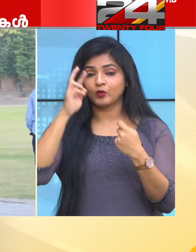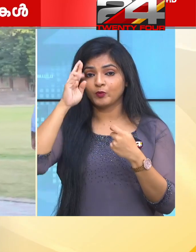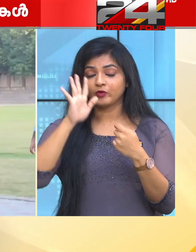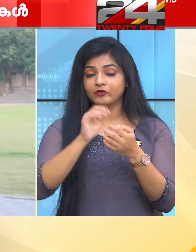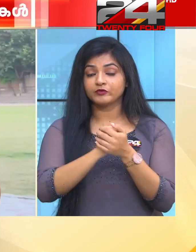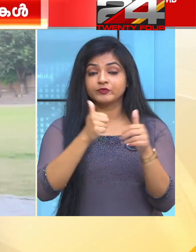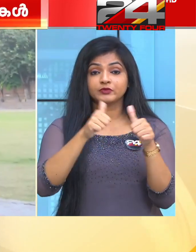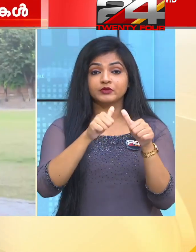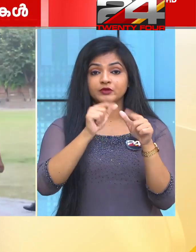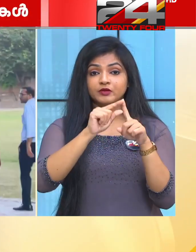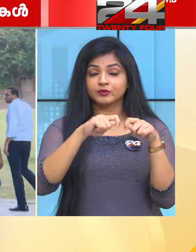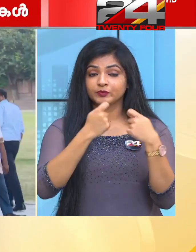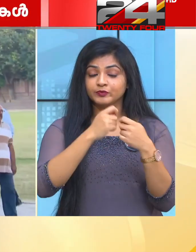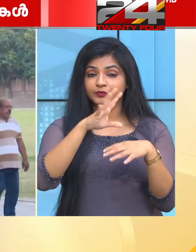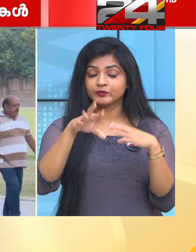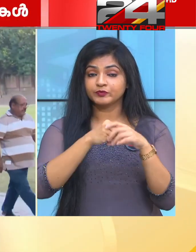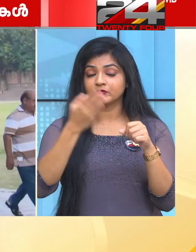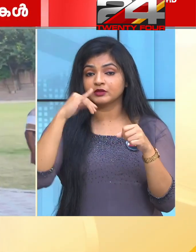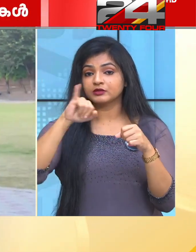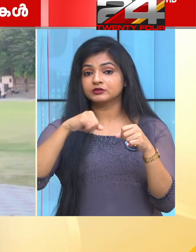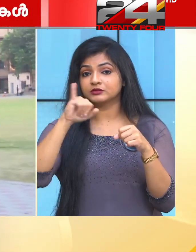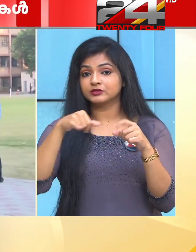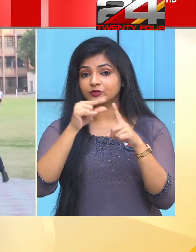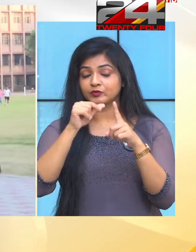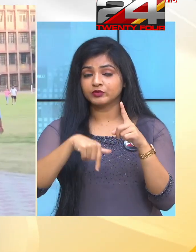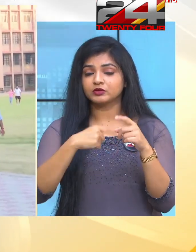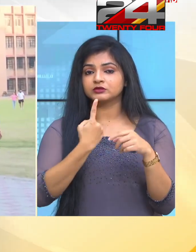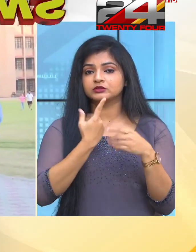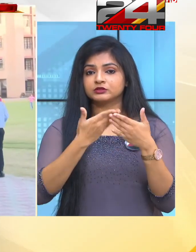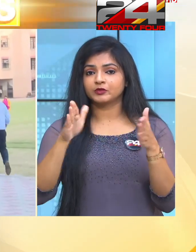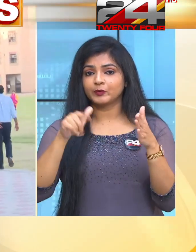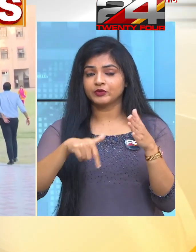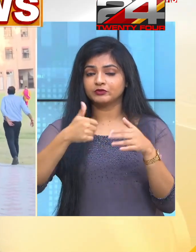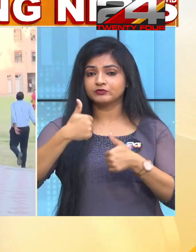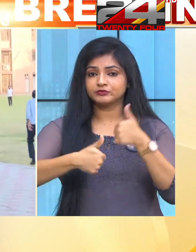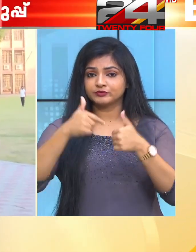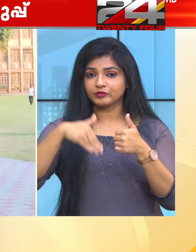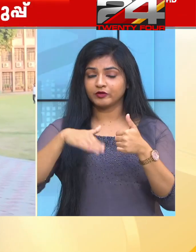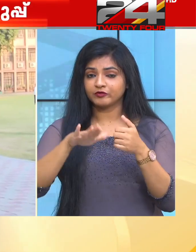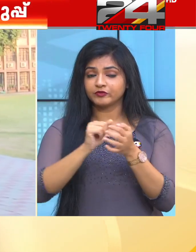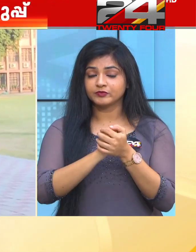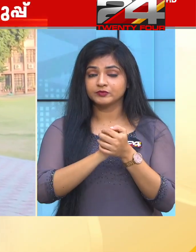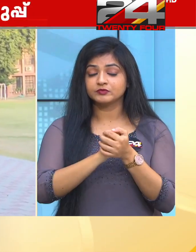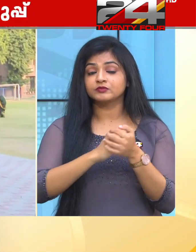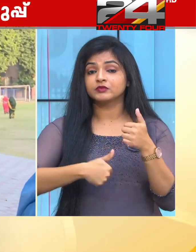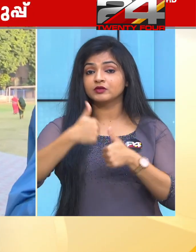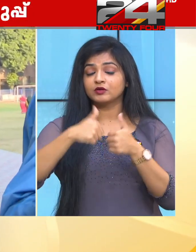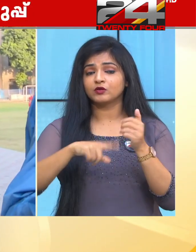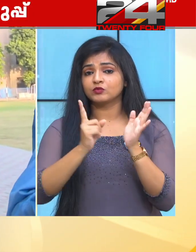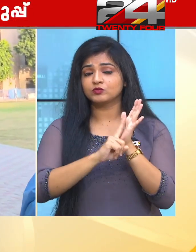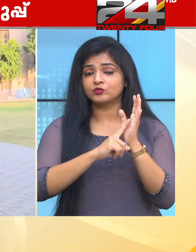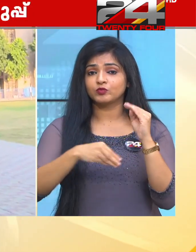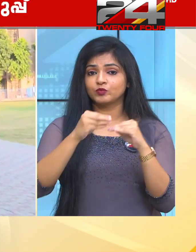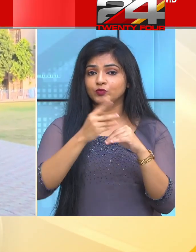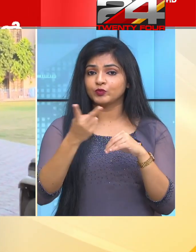പാർട്ടിയും ഒപ്പം തന്നെ കഴിഞ്ഞ മന്ത്രിസഭയുടെയൊക്കെ ഭാഗമായിരുന്ന JJPയും ഇത്തവണ ഒറ്റയ്ക്കാണ് മത്സരരംഗത്തുണ്ടാവുന്നത്. മത്സരരംഗത്ത് സജീവമായിട്ടുള്ള പ്രചരണമാണ്